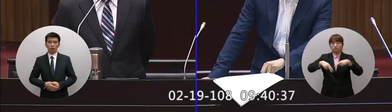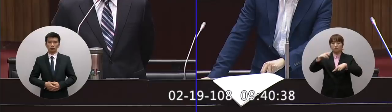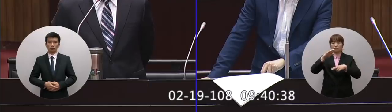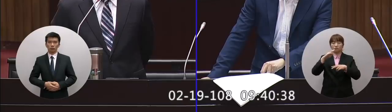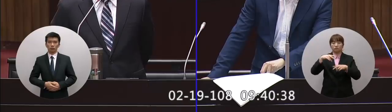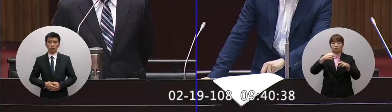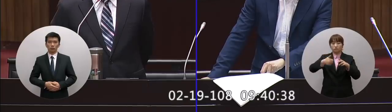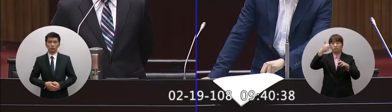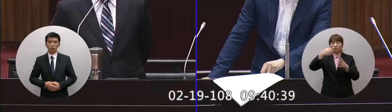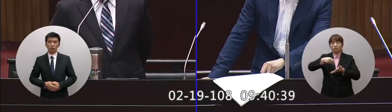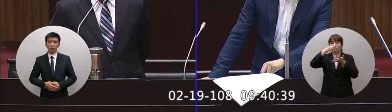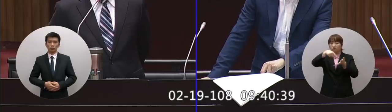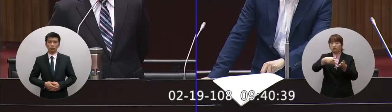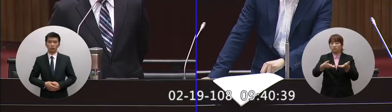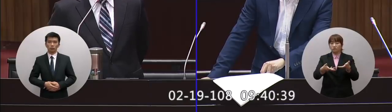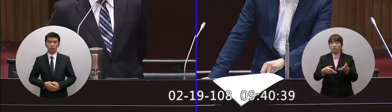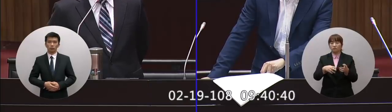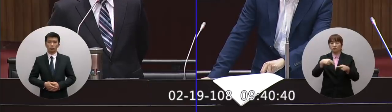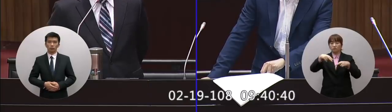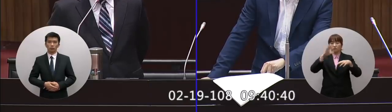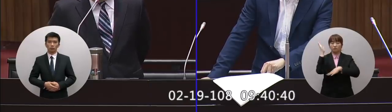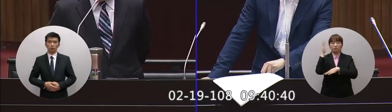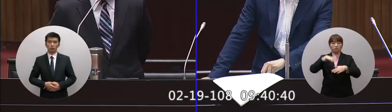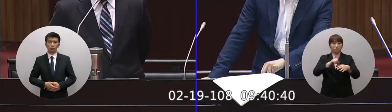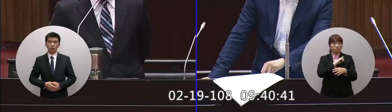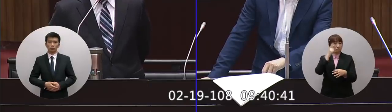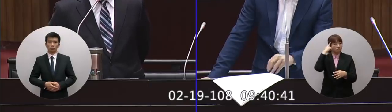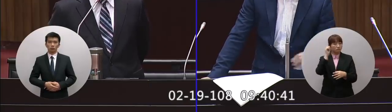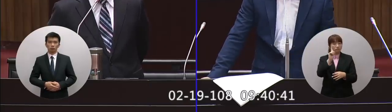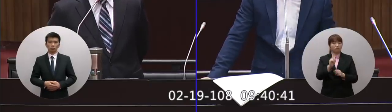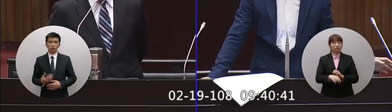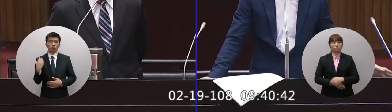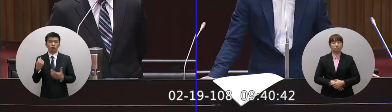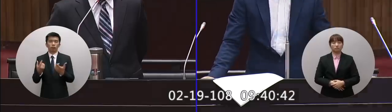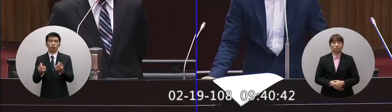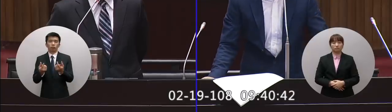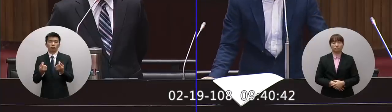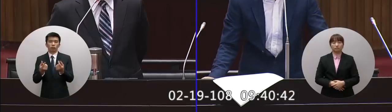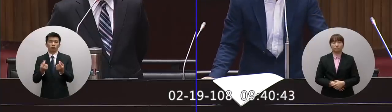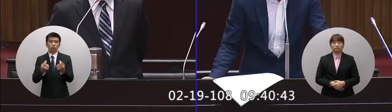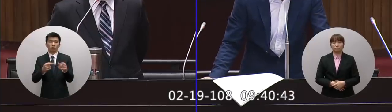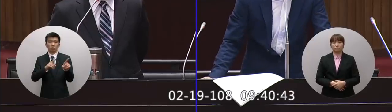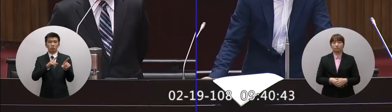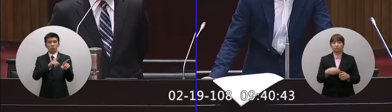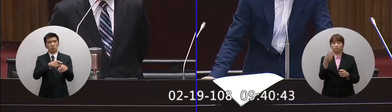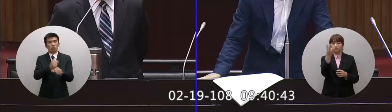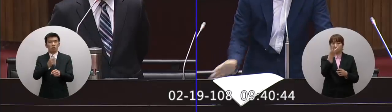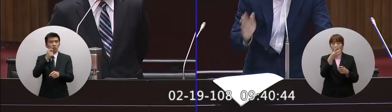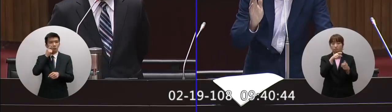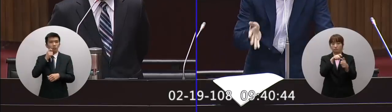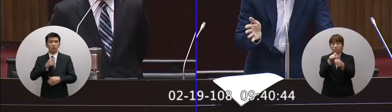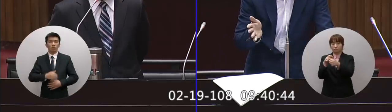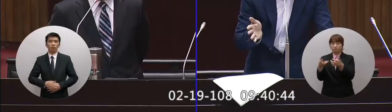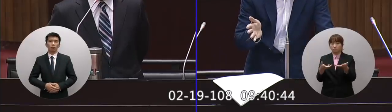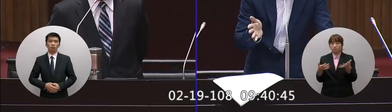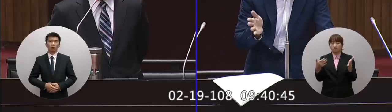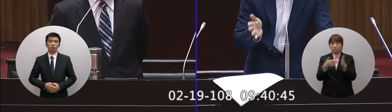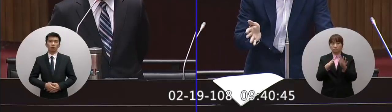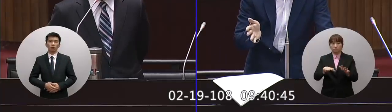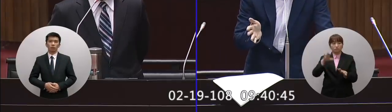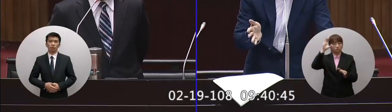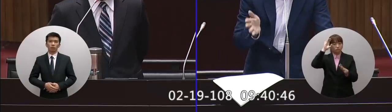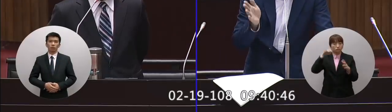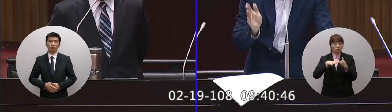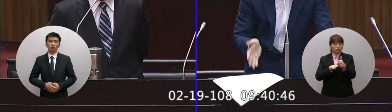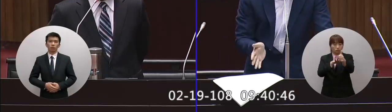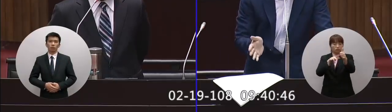都在提这个问题。那这一题，我们行政院立场是什么？ 也是事实不可能。 我相信这三题，目前苏院长你